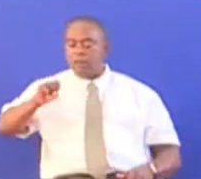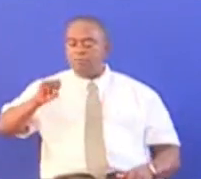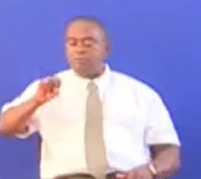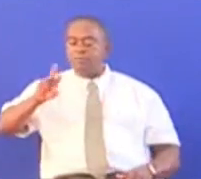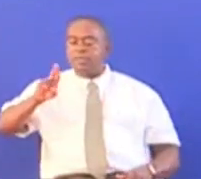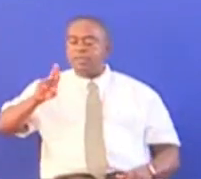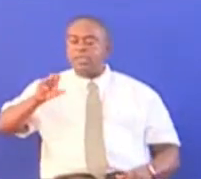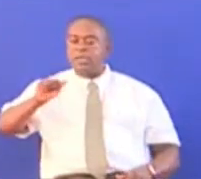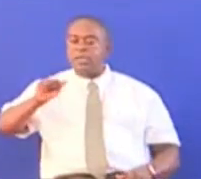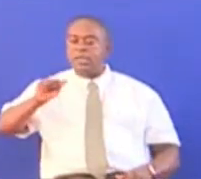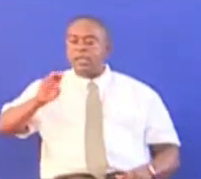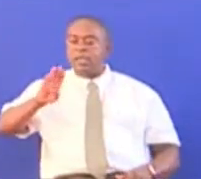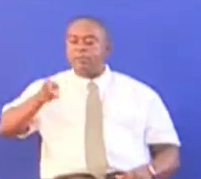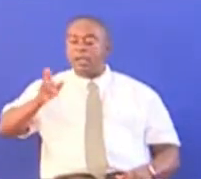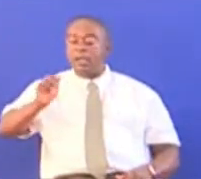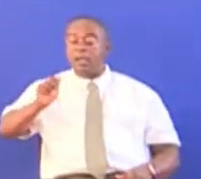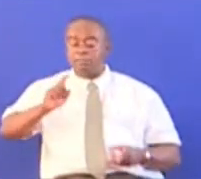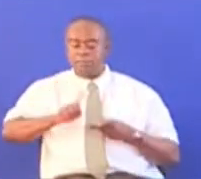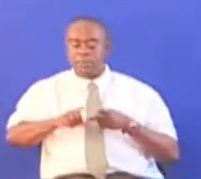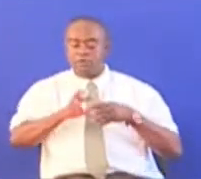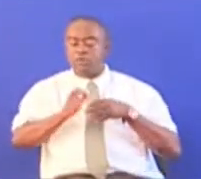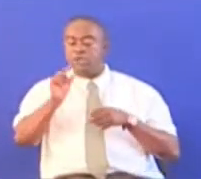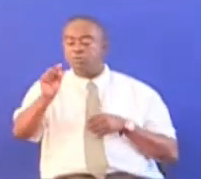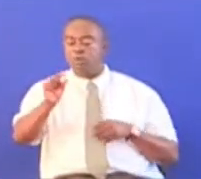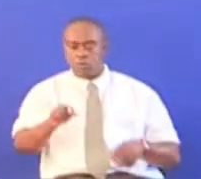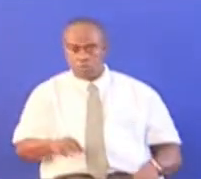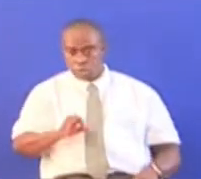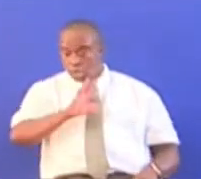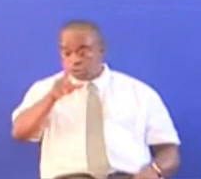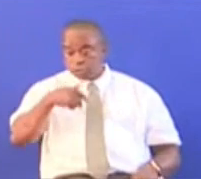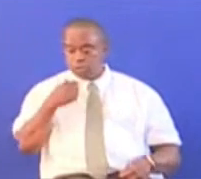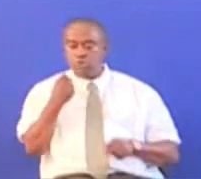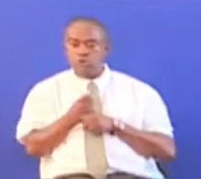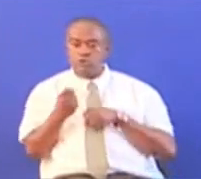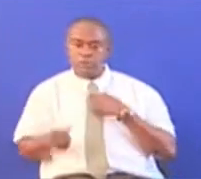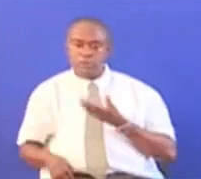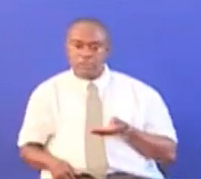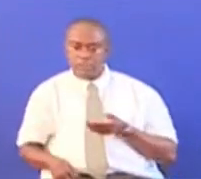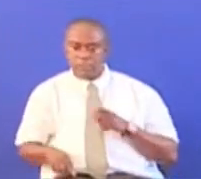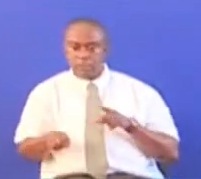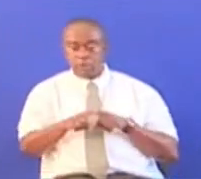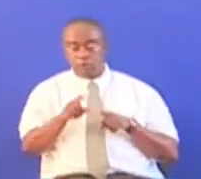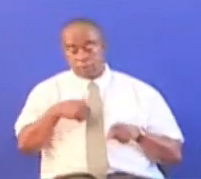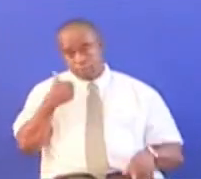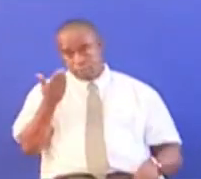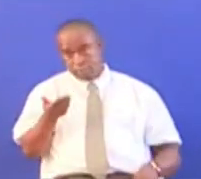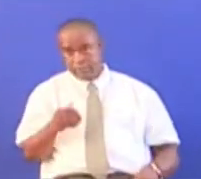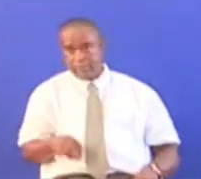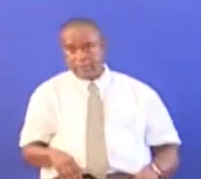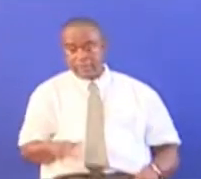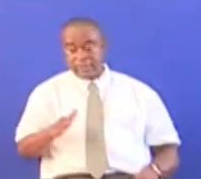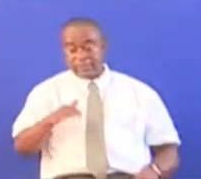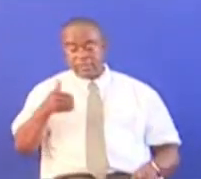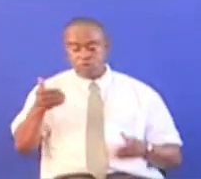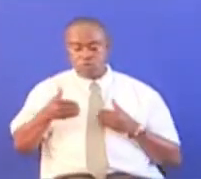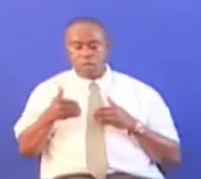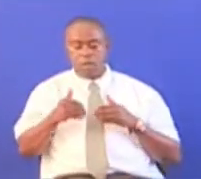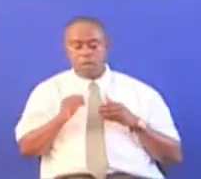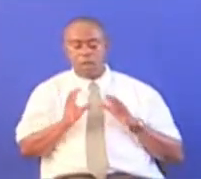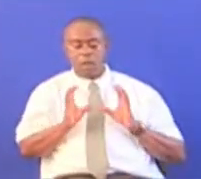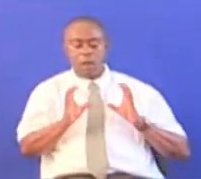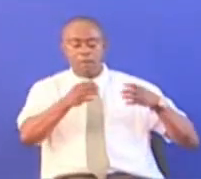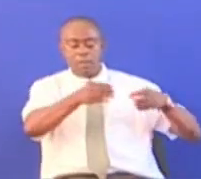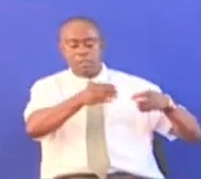na ushirikiano mdogo ambao tunaupata. Lakini hilo tunalishughulikia, ndugu zangu wa Bunge, na hasa wanakamati ambao